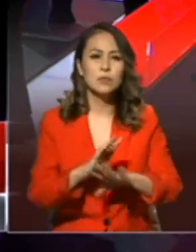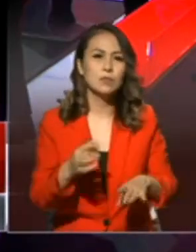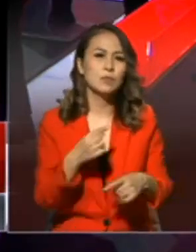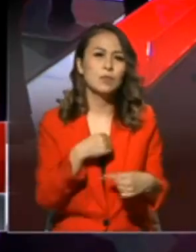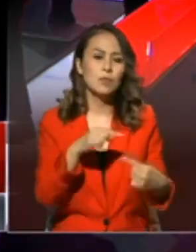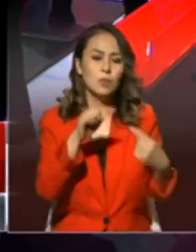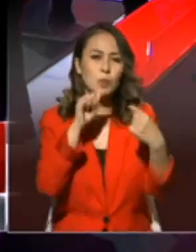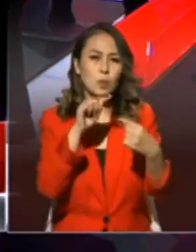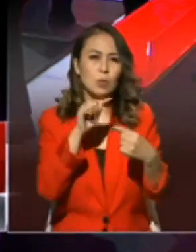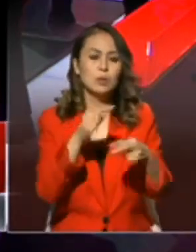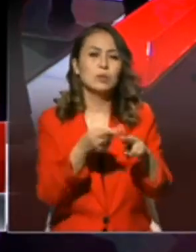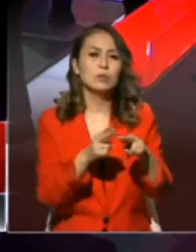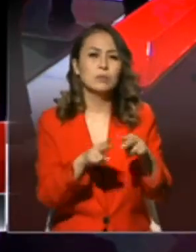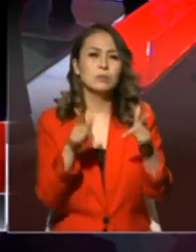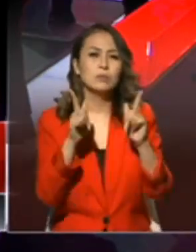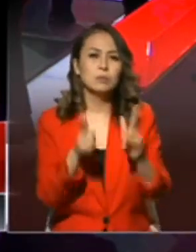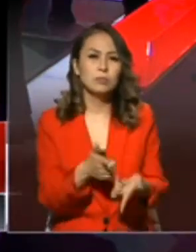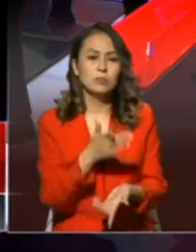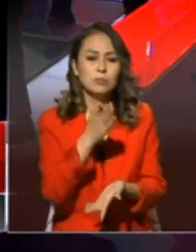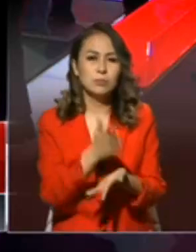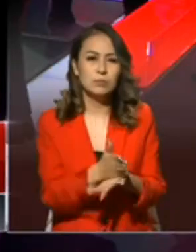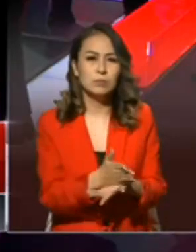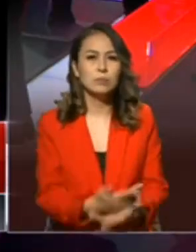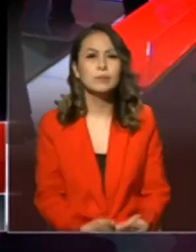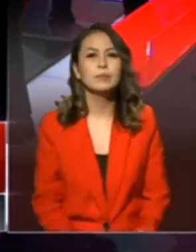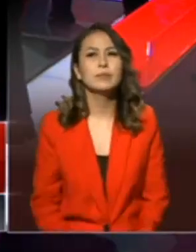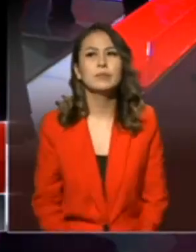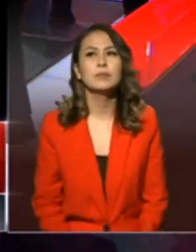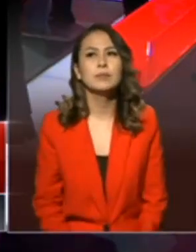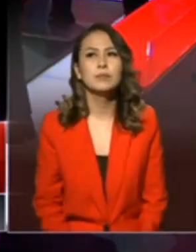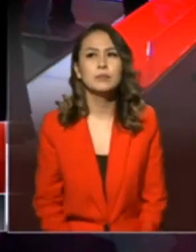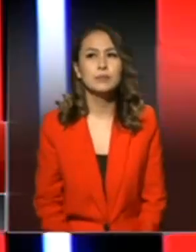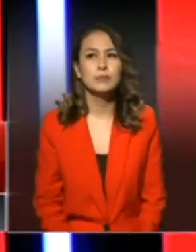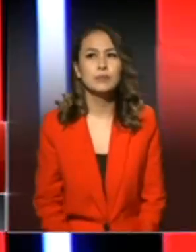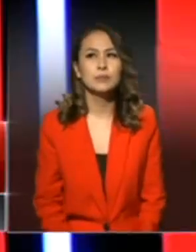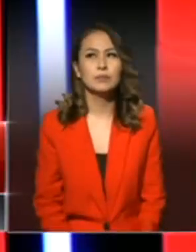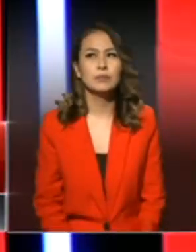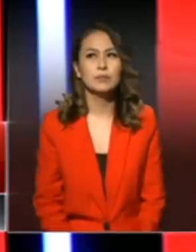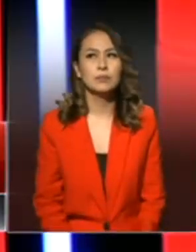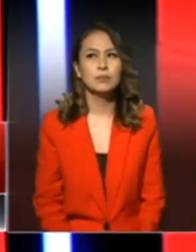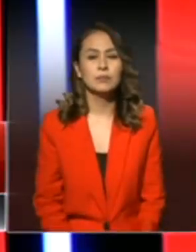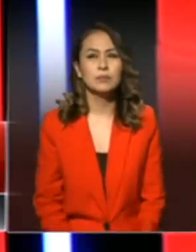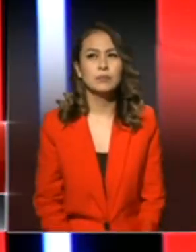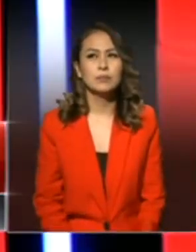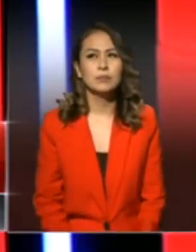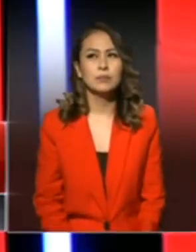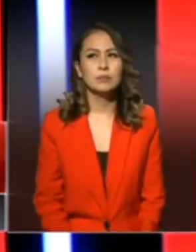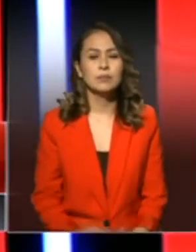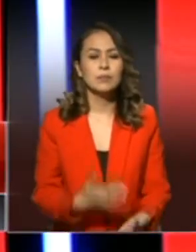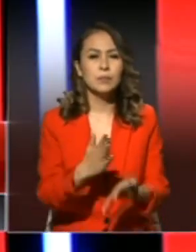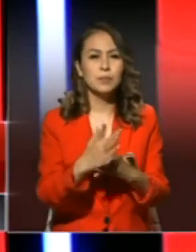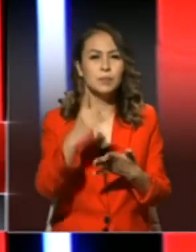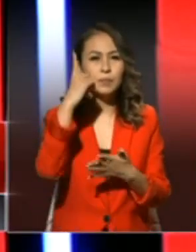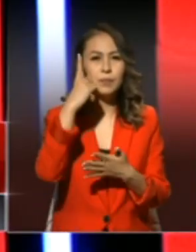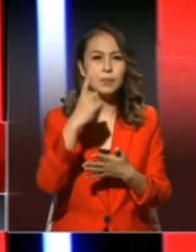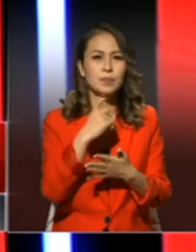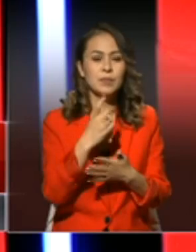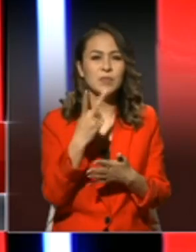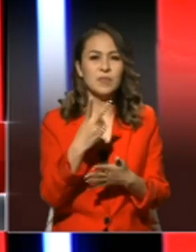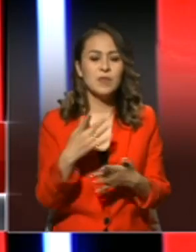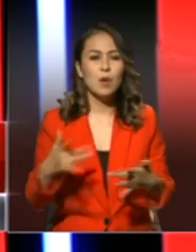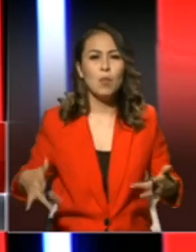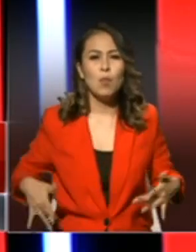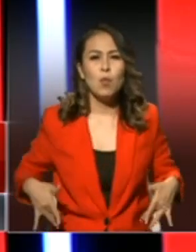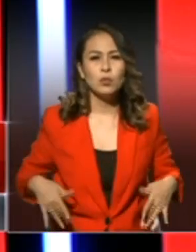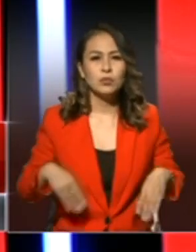жазып кетпесе, демек ол келісті деген сөз. Ал егер сол жақсы біз ораламыз бұл мәселеге, хабарласқан көрінменіз бар екен, екі бірдей бүйрегін берім дейді